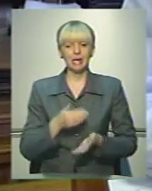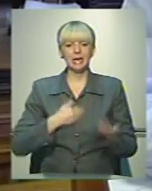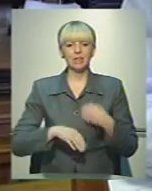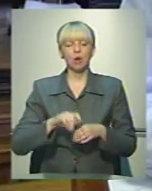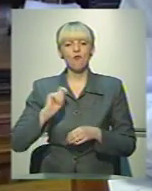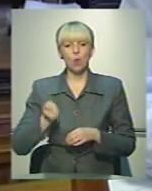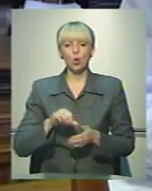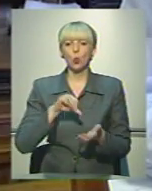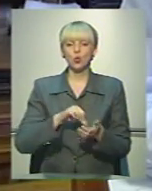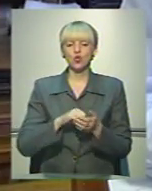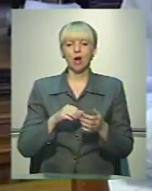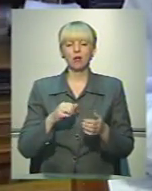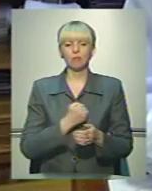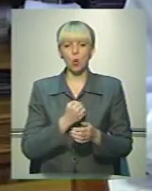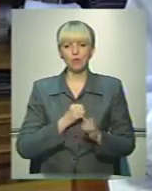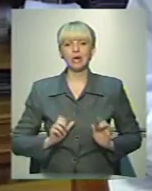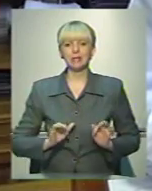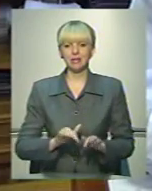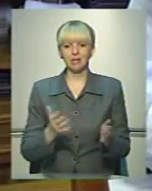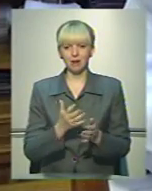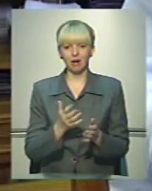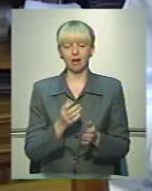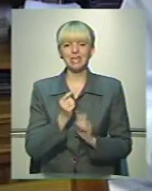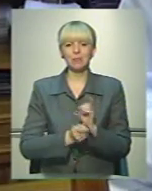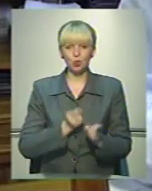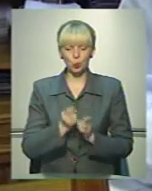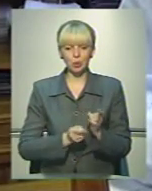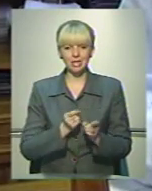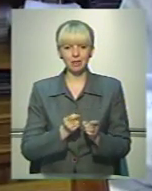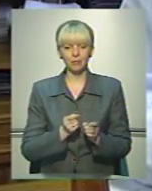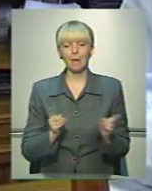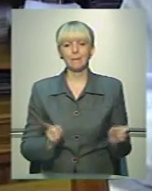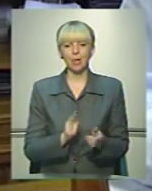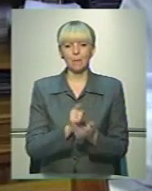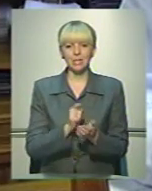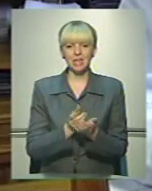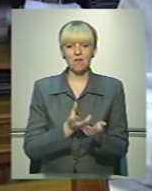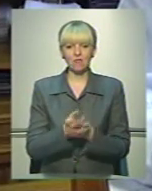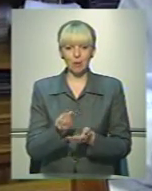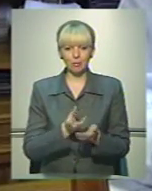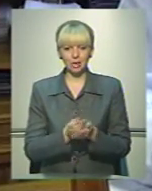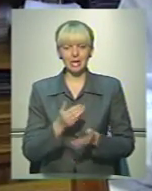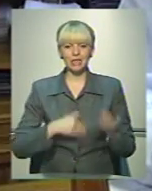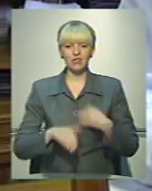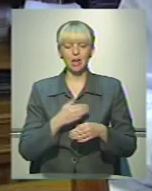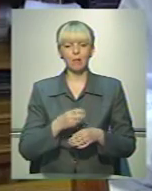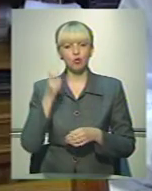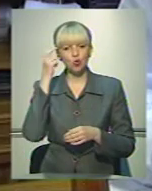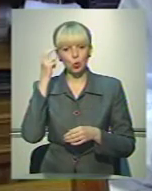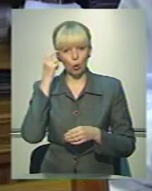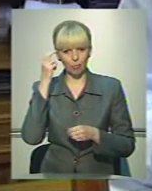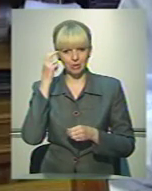інвалідам війни і учасникам бойових дій, яка змінюється, мінімальна пенсійна виплата